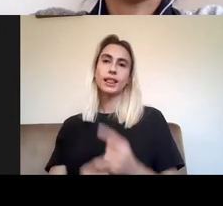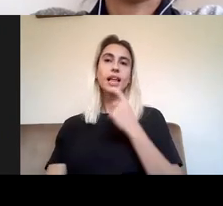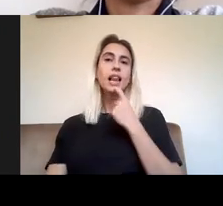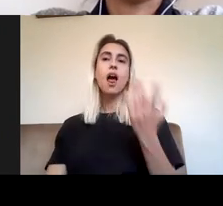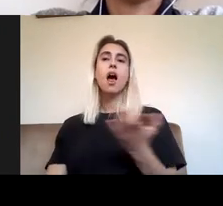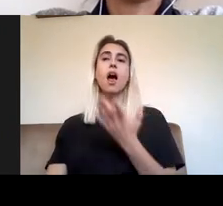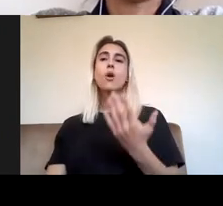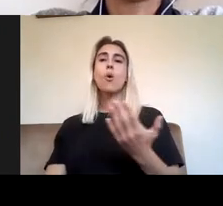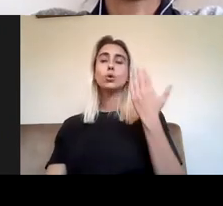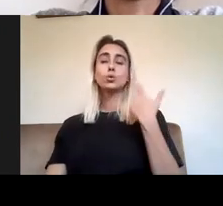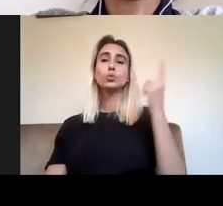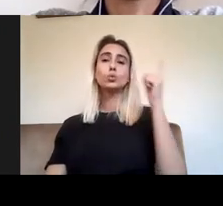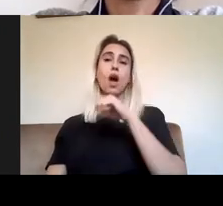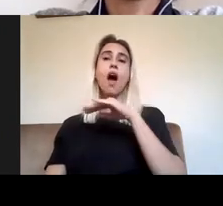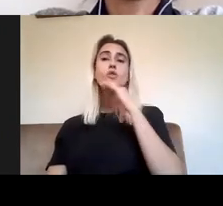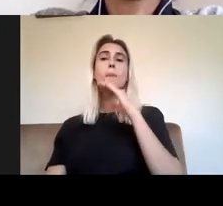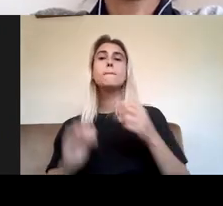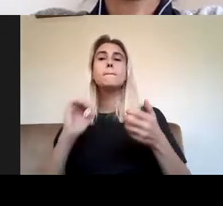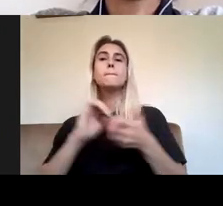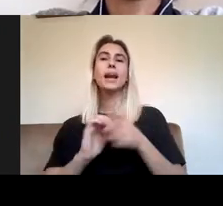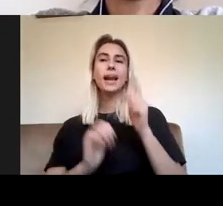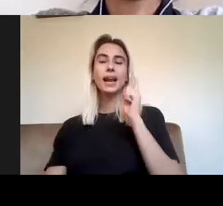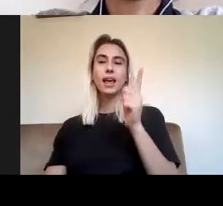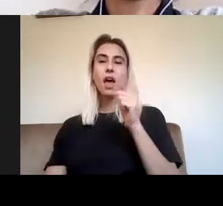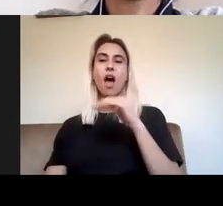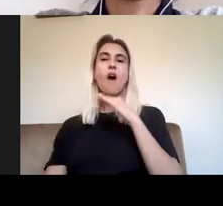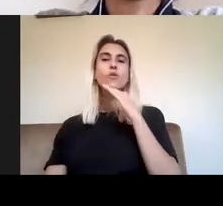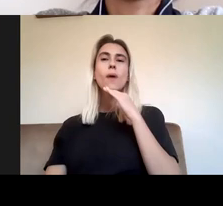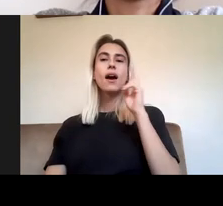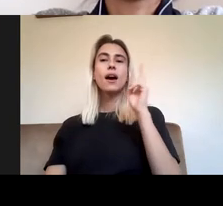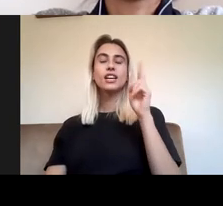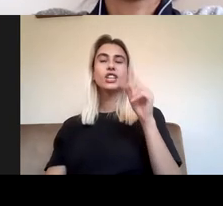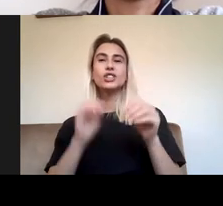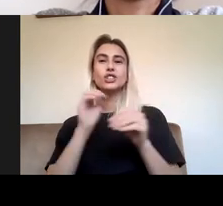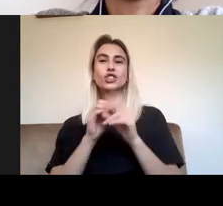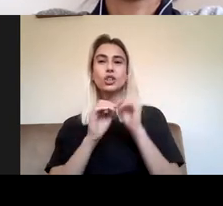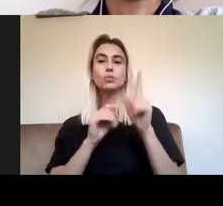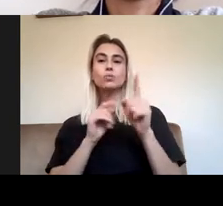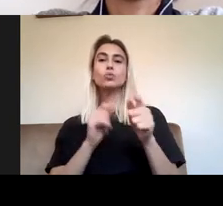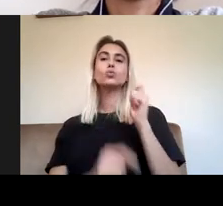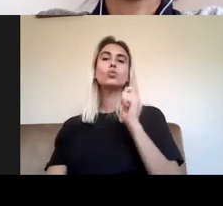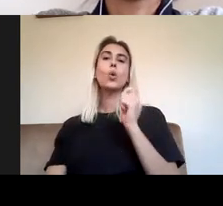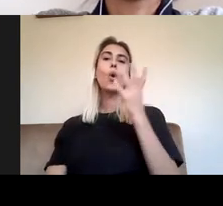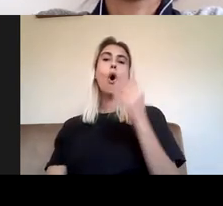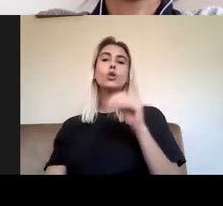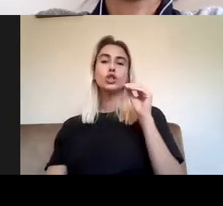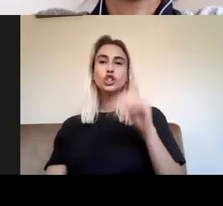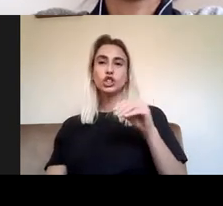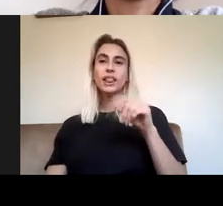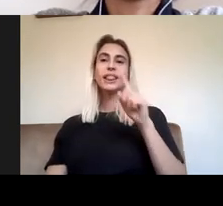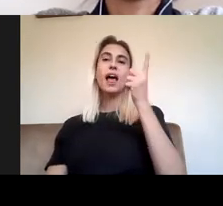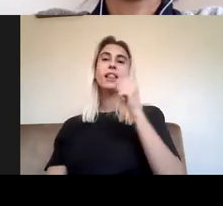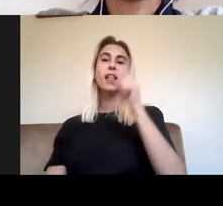Çünkü Avrupa Birliği'ndeki ve Avrupa'daki akreditasyon için böyle bir zorunluluk olduğu için Teknik Üniversitede koydu.